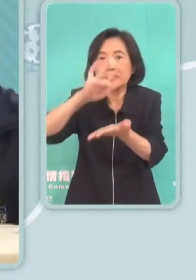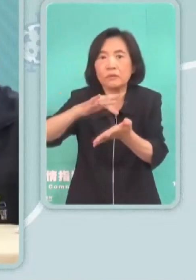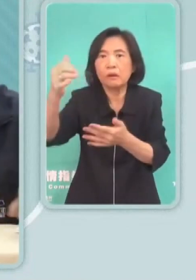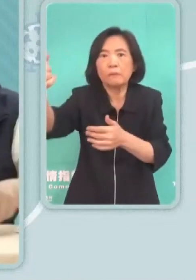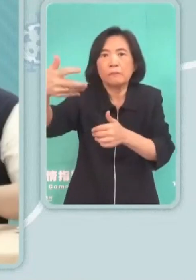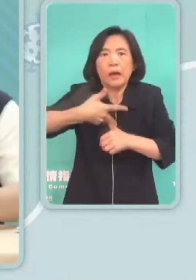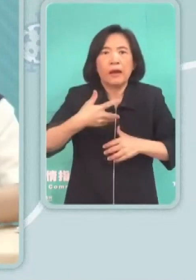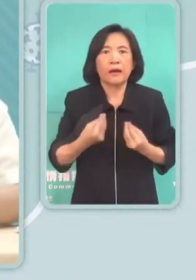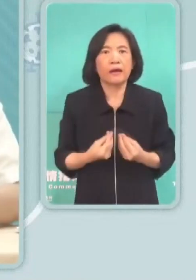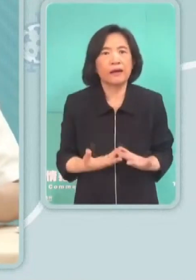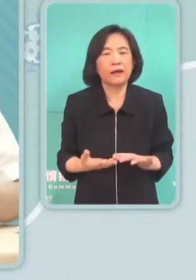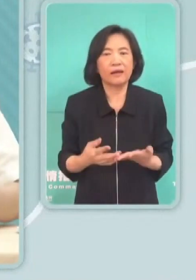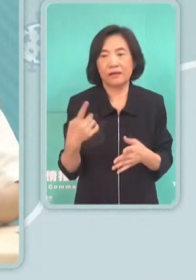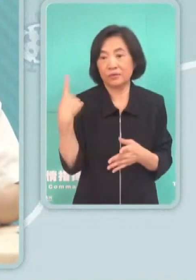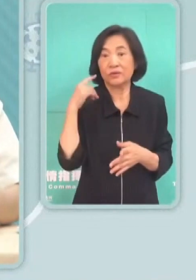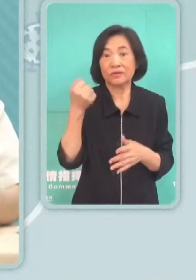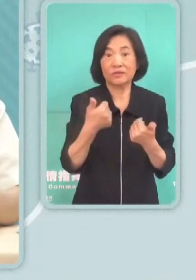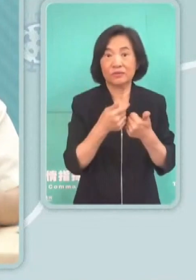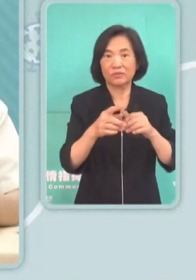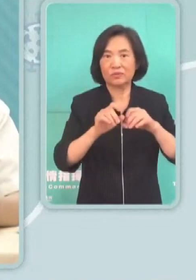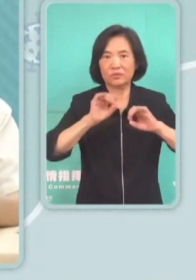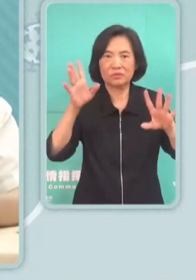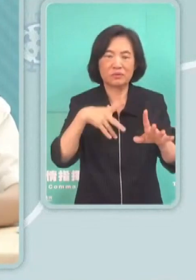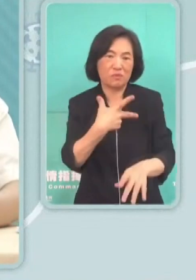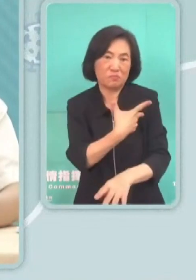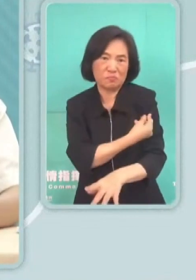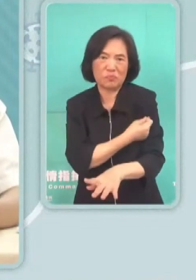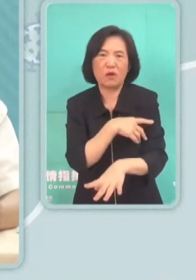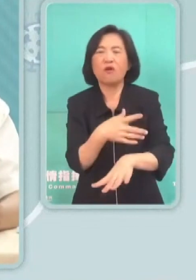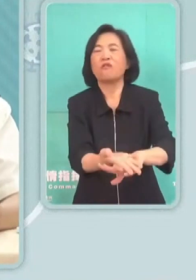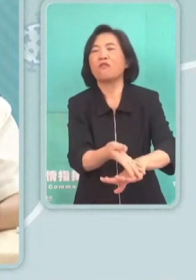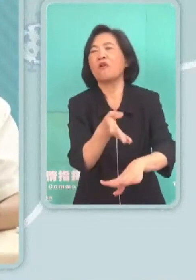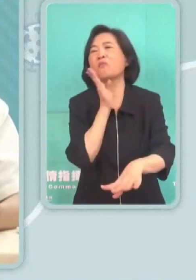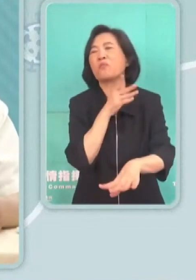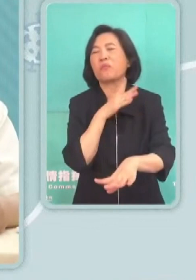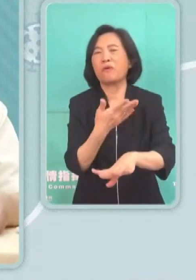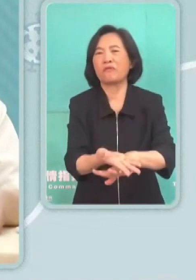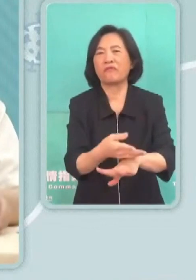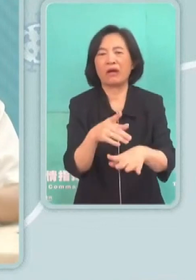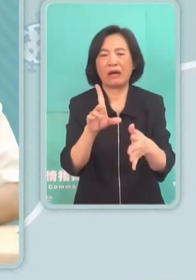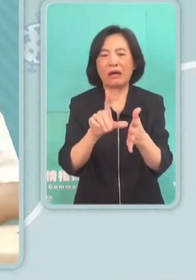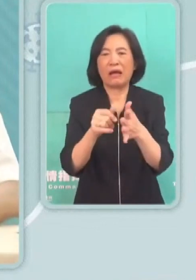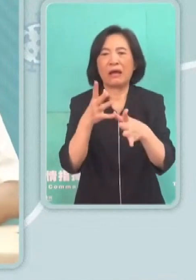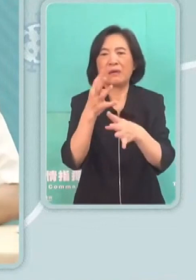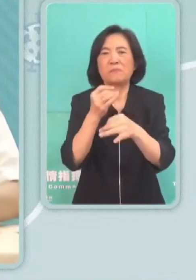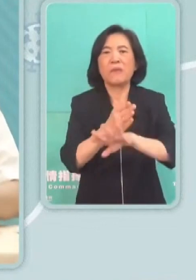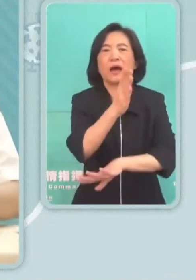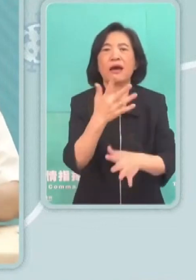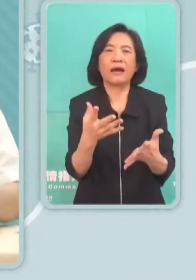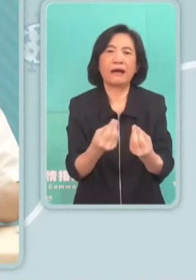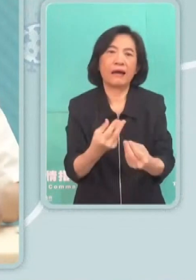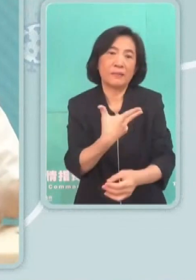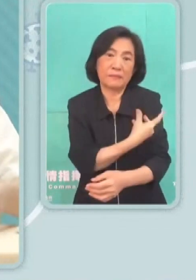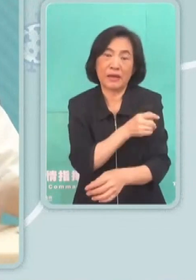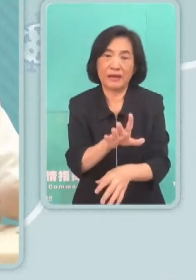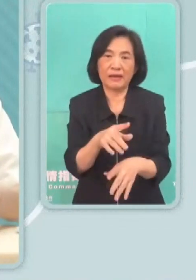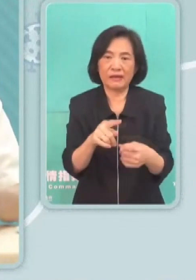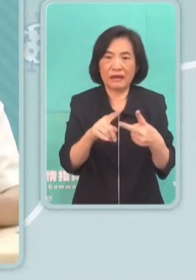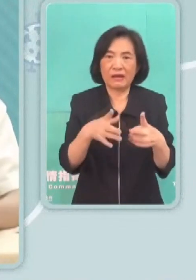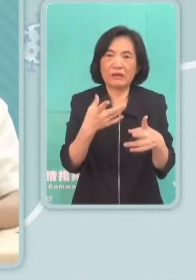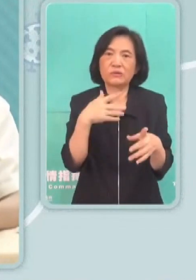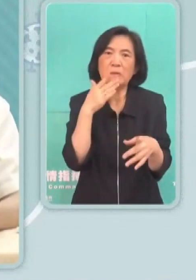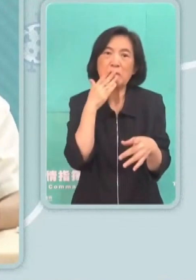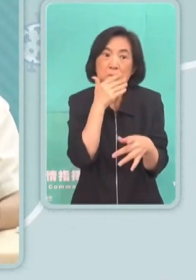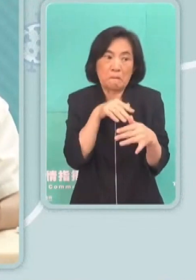那昨天有议员哦，说我们这个什么疫苗放到过期的哈，来打这个过期的疫苗，哦，还有长疫